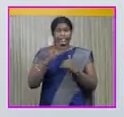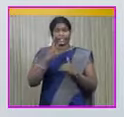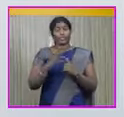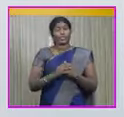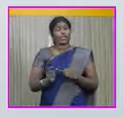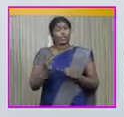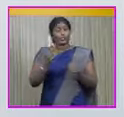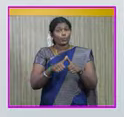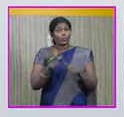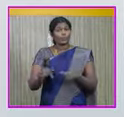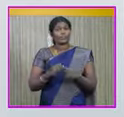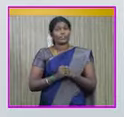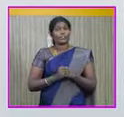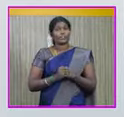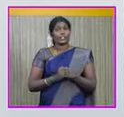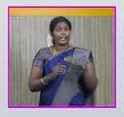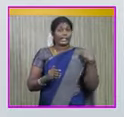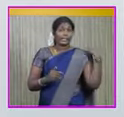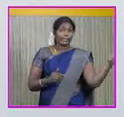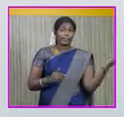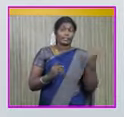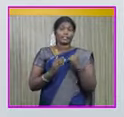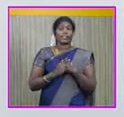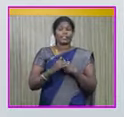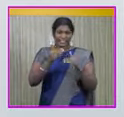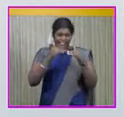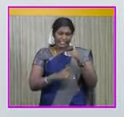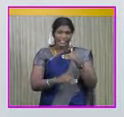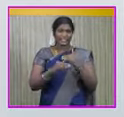யூஏ என்பது இடது பக்கத்தில் அந்த கீழே இருக்கிற அந்த லோயர்